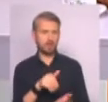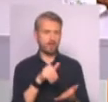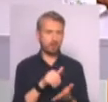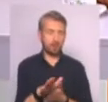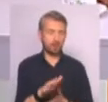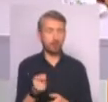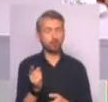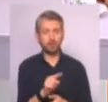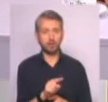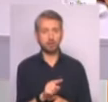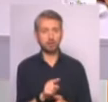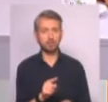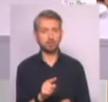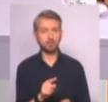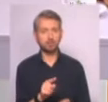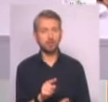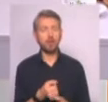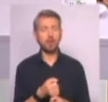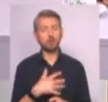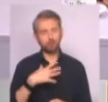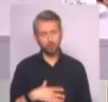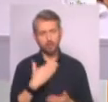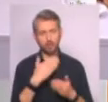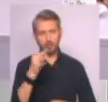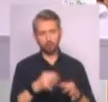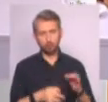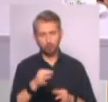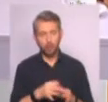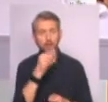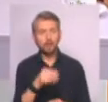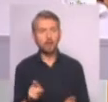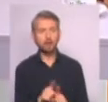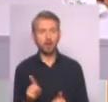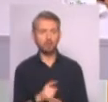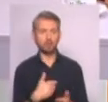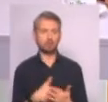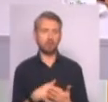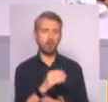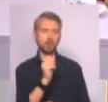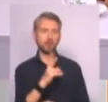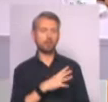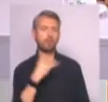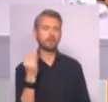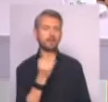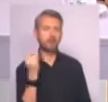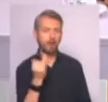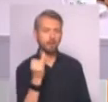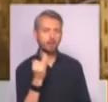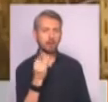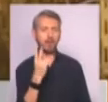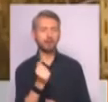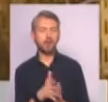і тоді вже так відповідно змушені звертатися до суду. Сказати так, щоб умовно ЖЕК там був зацікавлений на